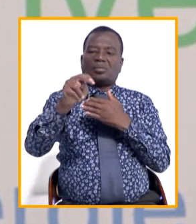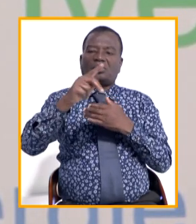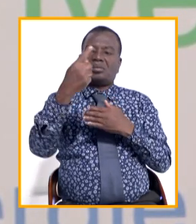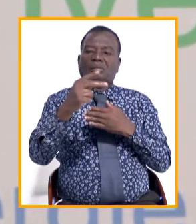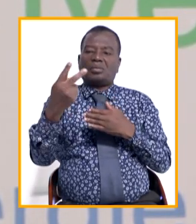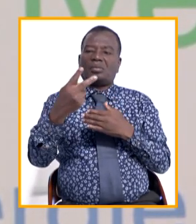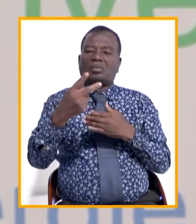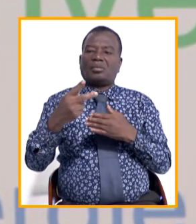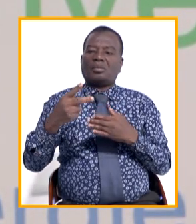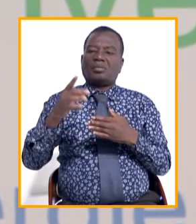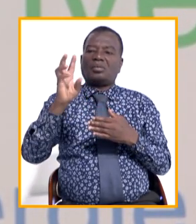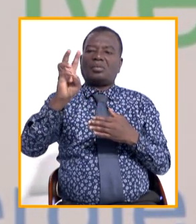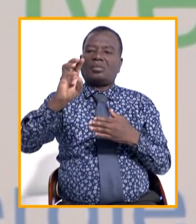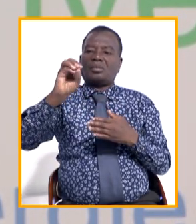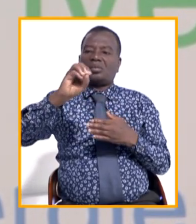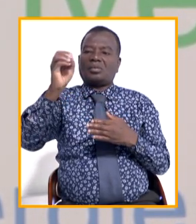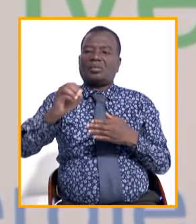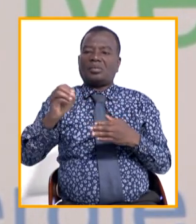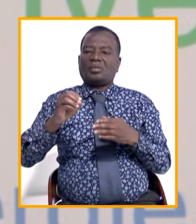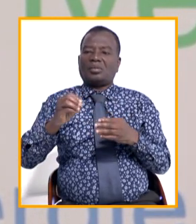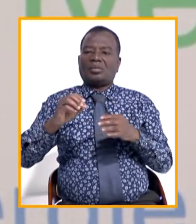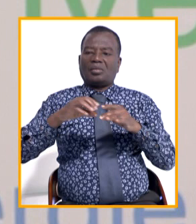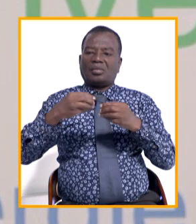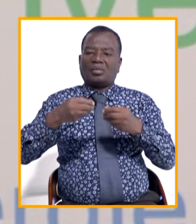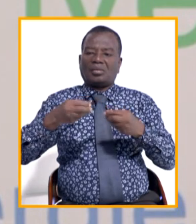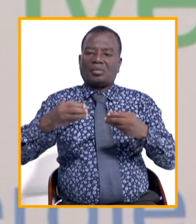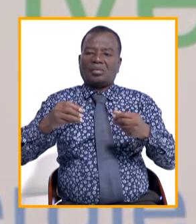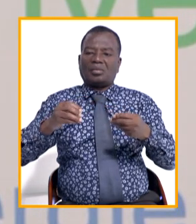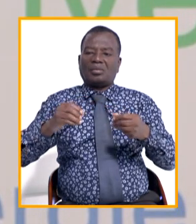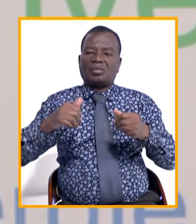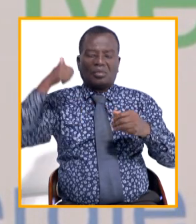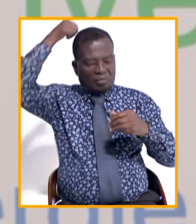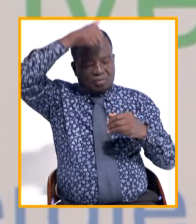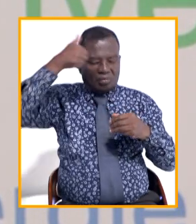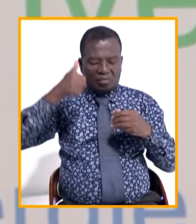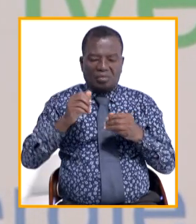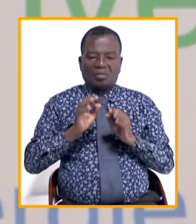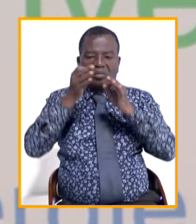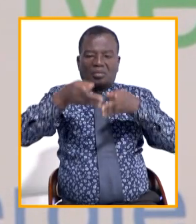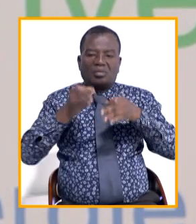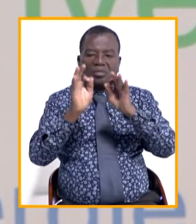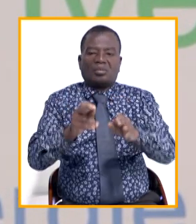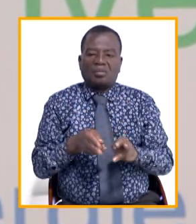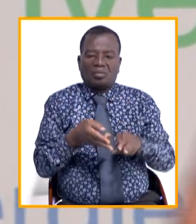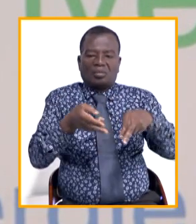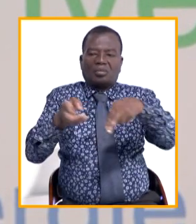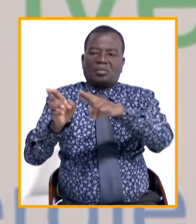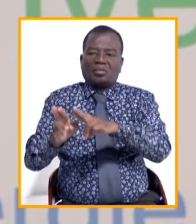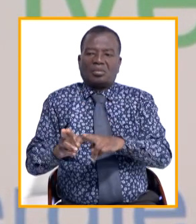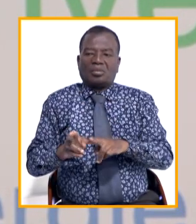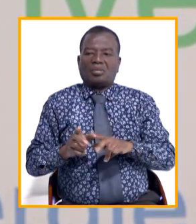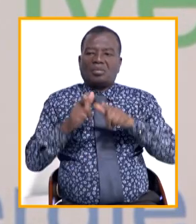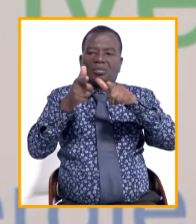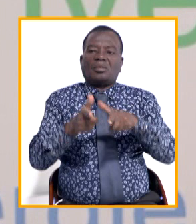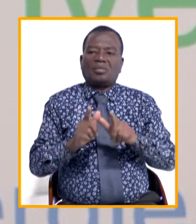60% des terres arables non exploitées au monde, les fleuves, les rivières, la lagune